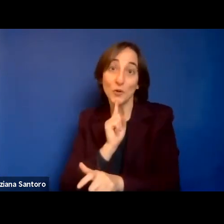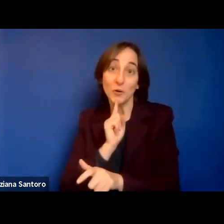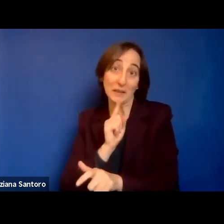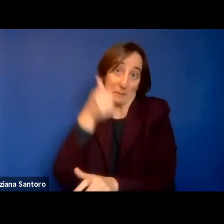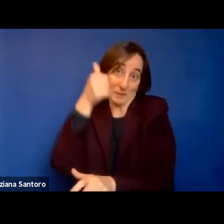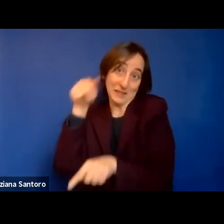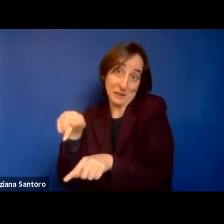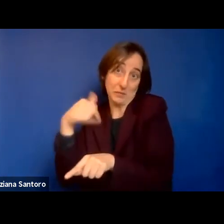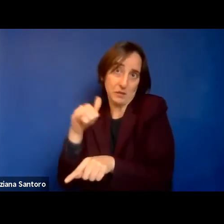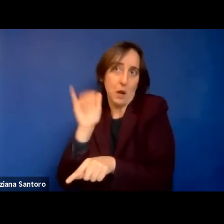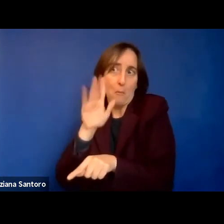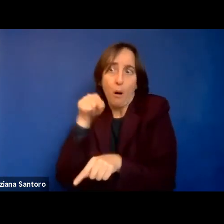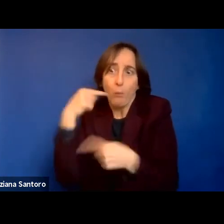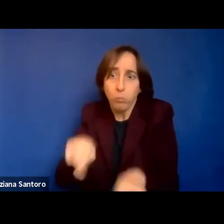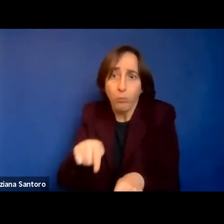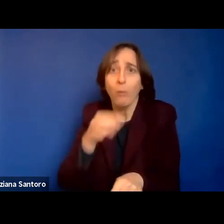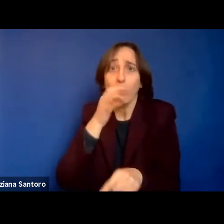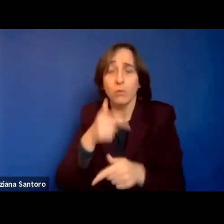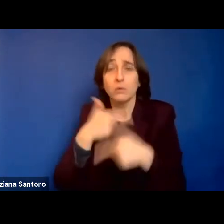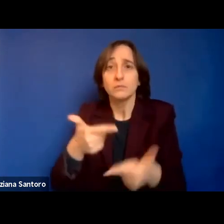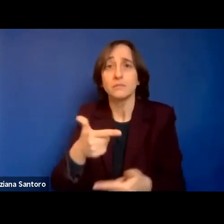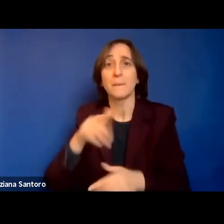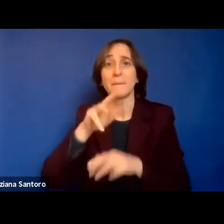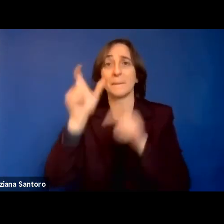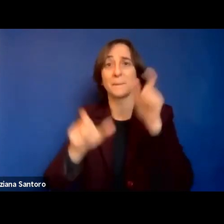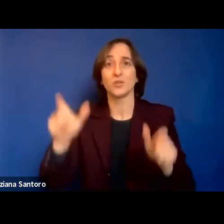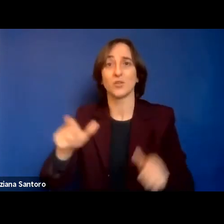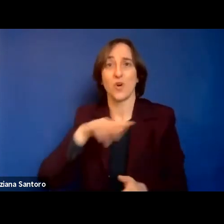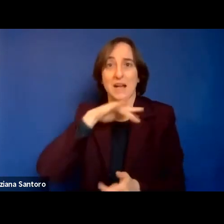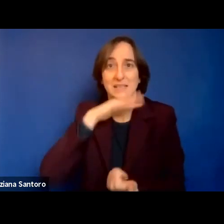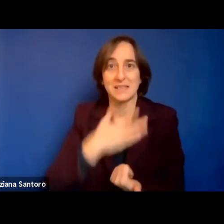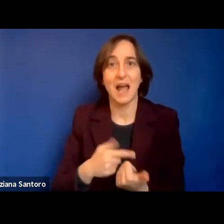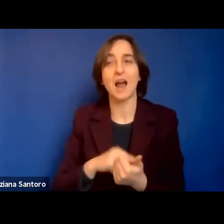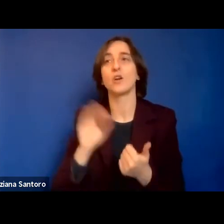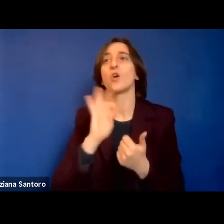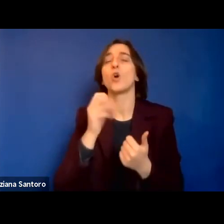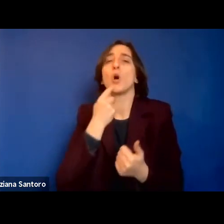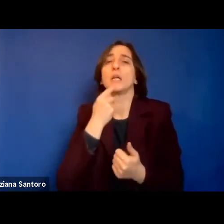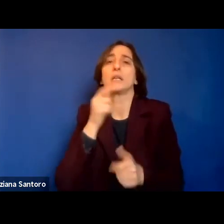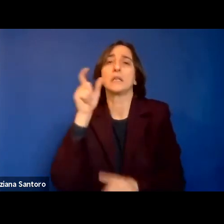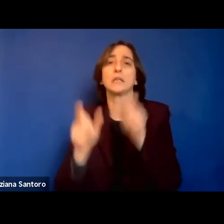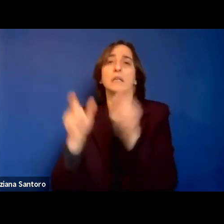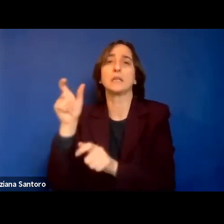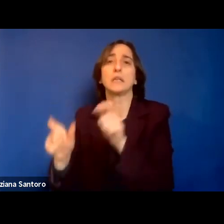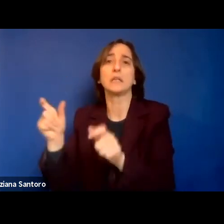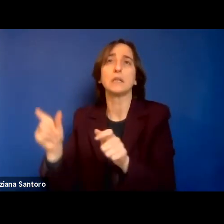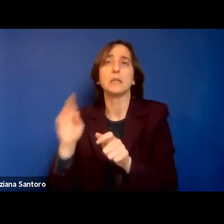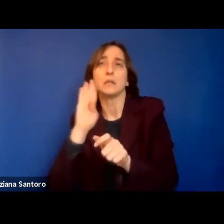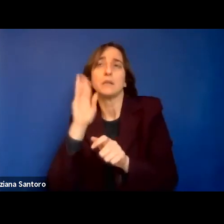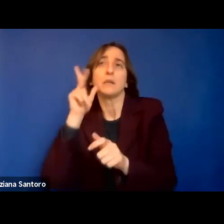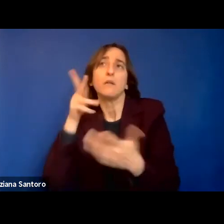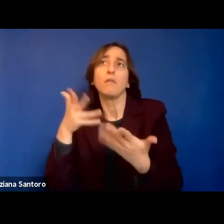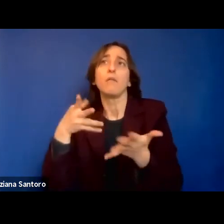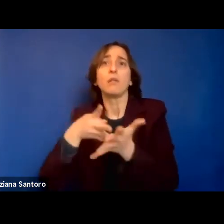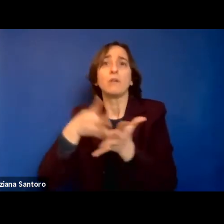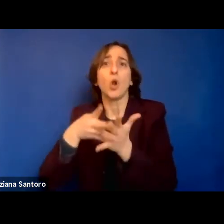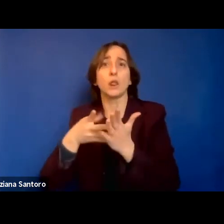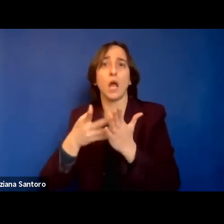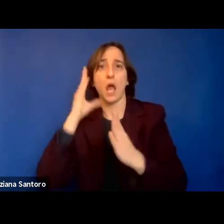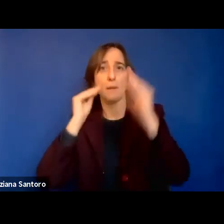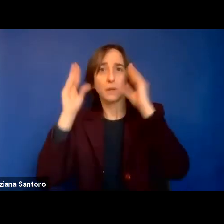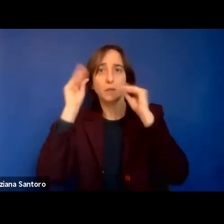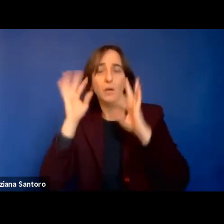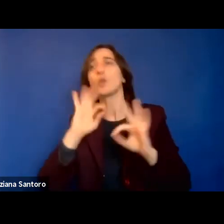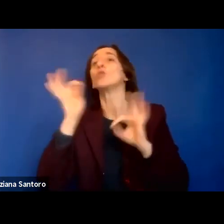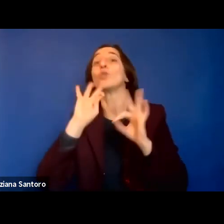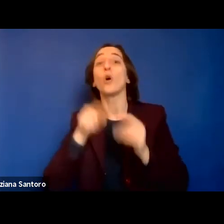persone anziane, per dei ragazzi o delle ragazze che abbiano delle difficoltà nell'apprendimento, per le persone e le comunità